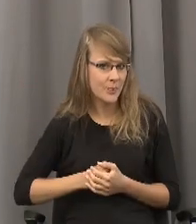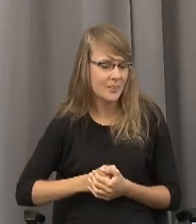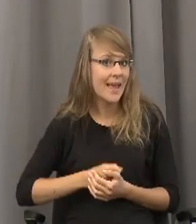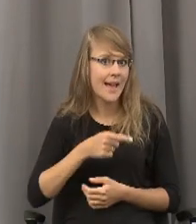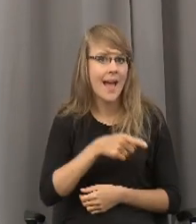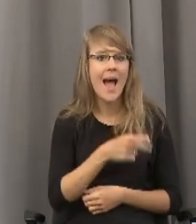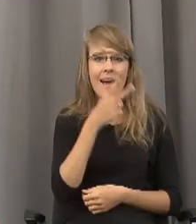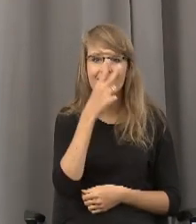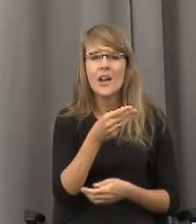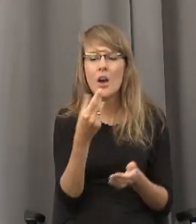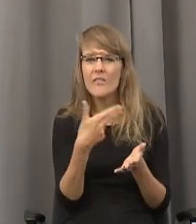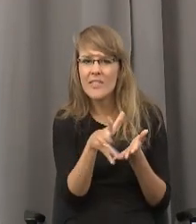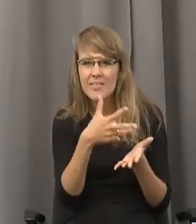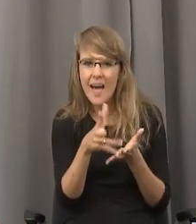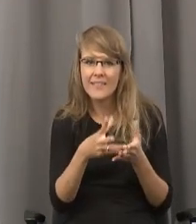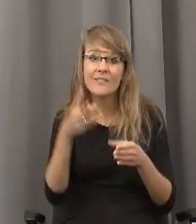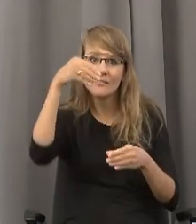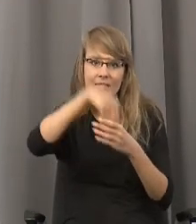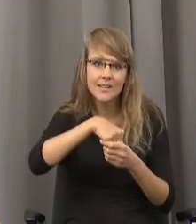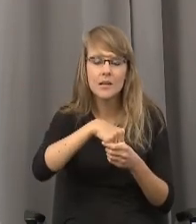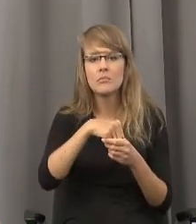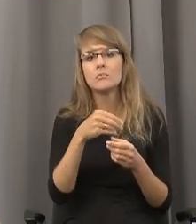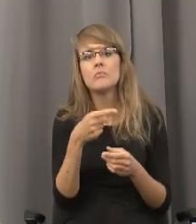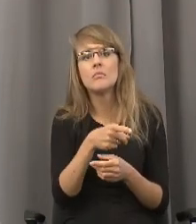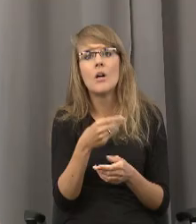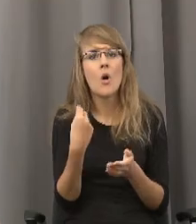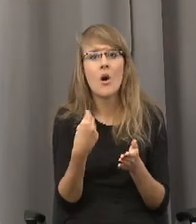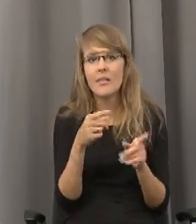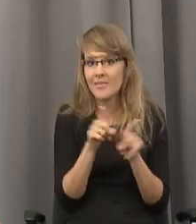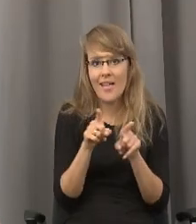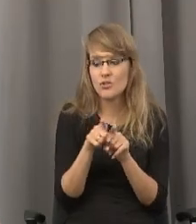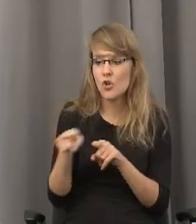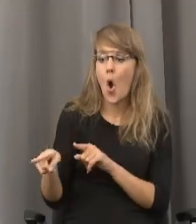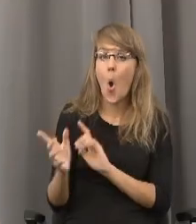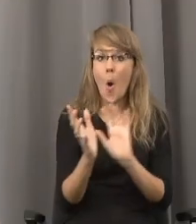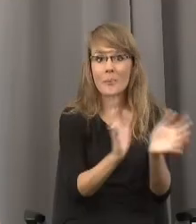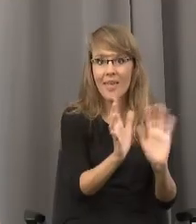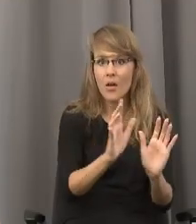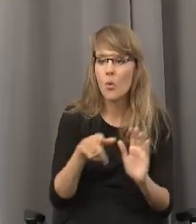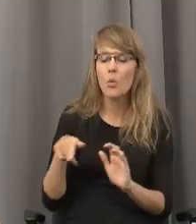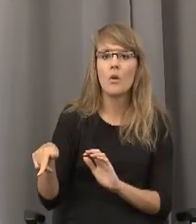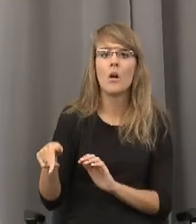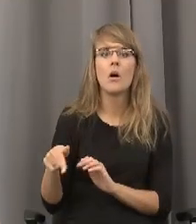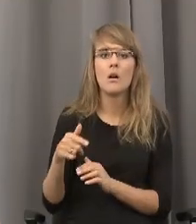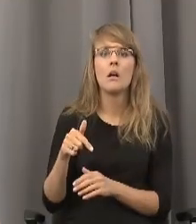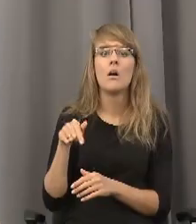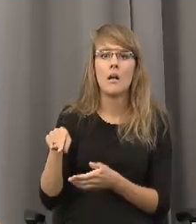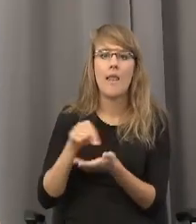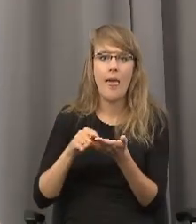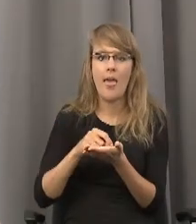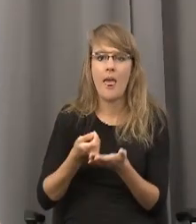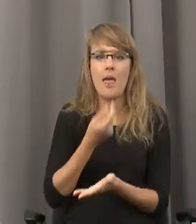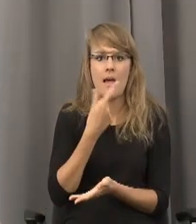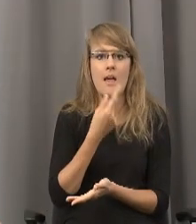kosztach uwzględnione są koszty leków opiekuna, który musiał zacząć korzystać z tych